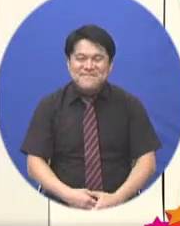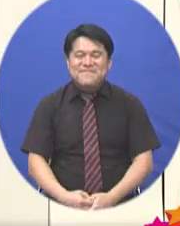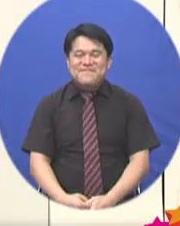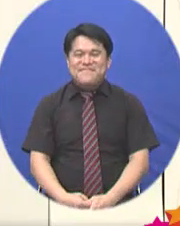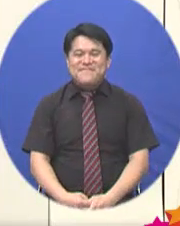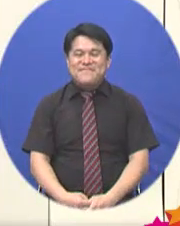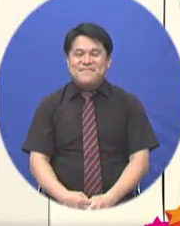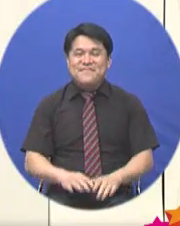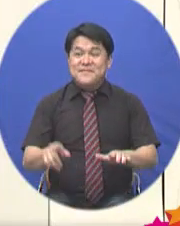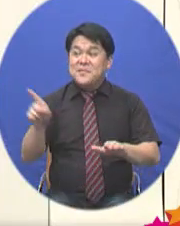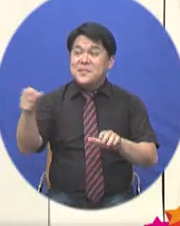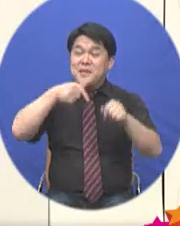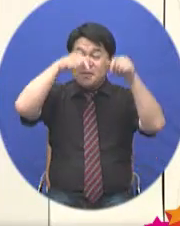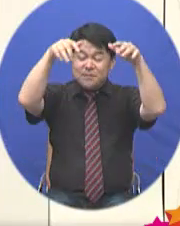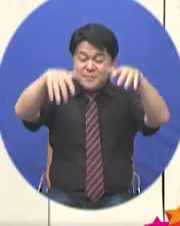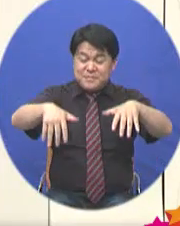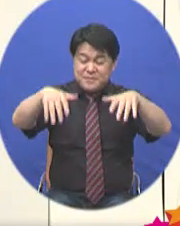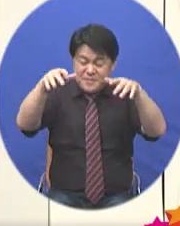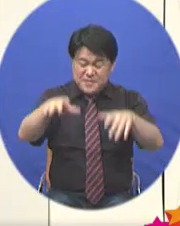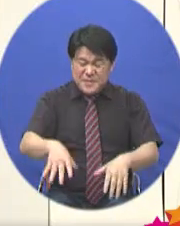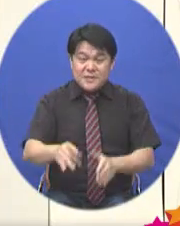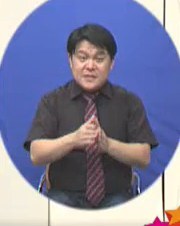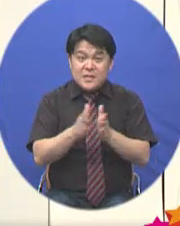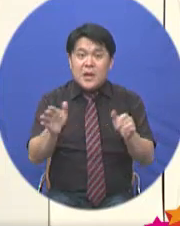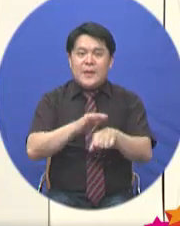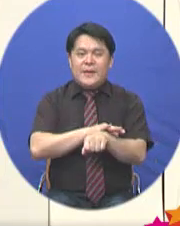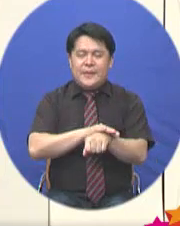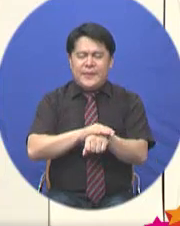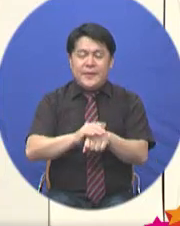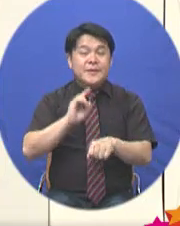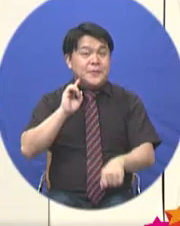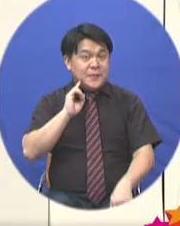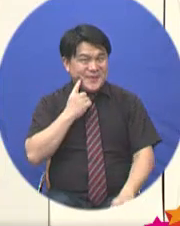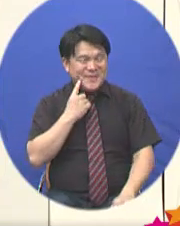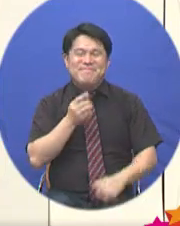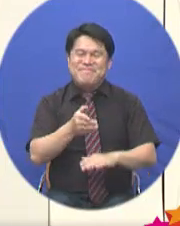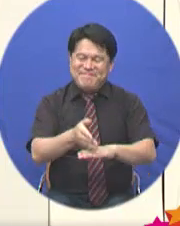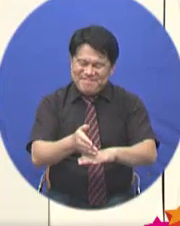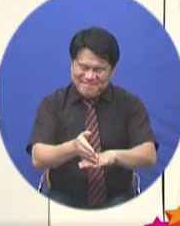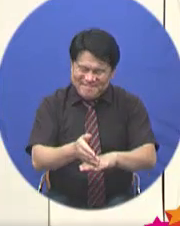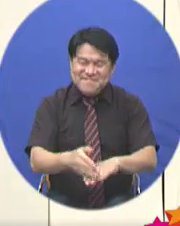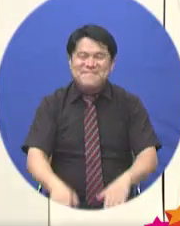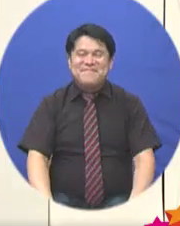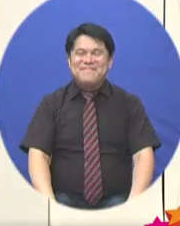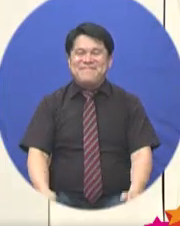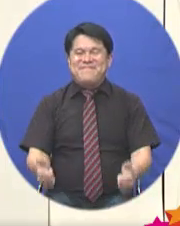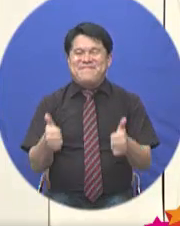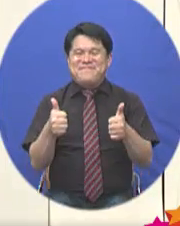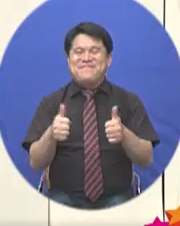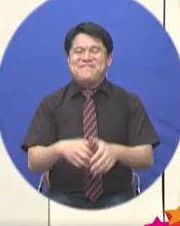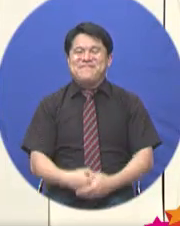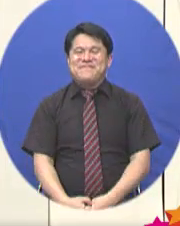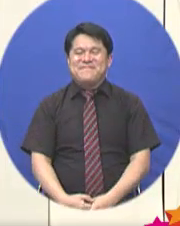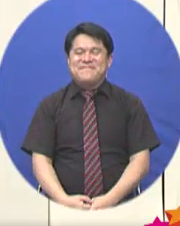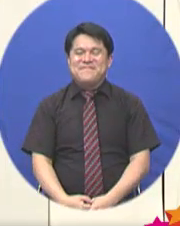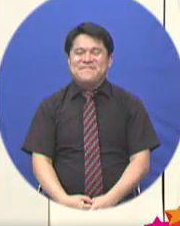비 오는 날 첫 문을 너무 아름답게 열어주셔서 네. 고맙습니다. 아유, 네. 참